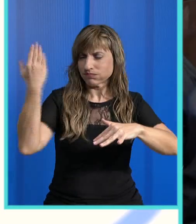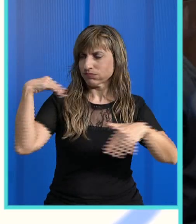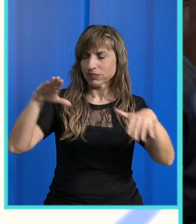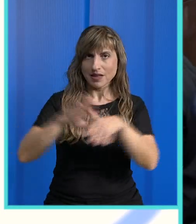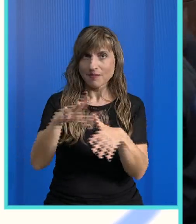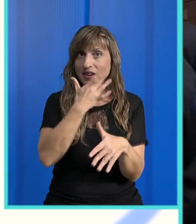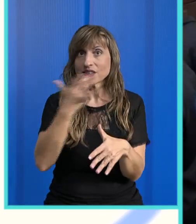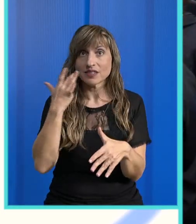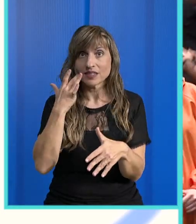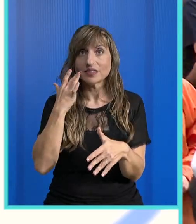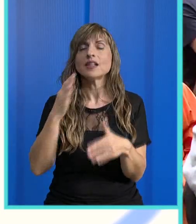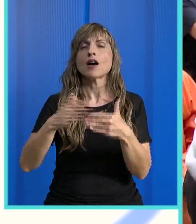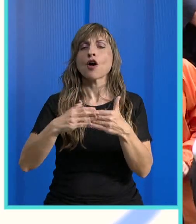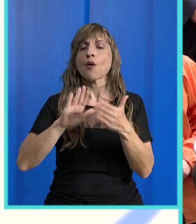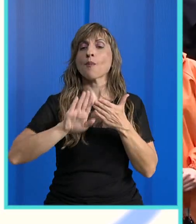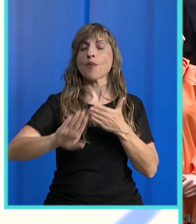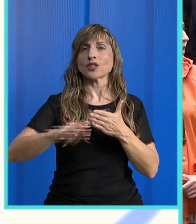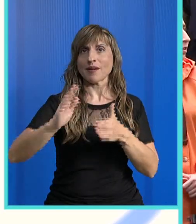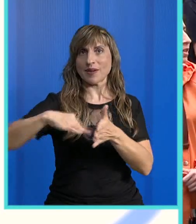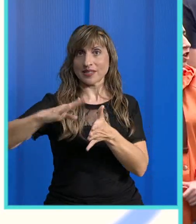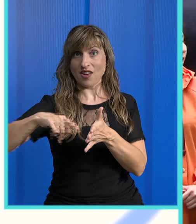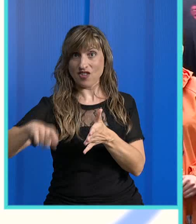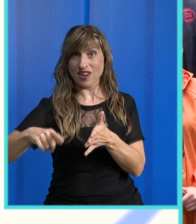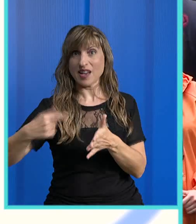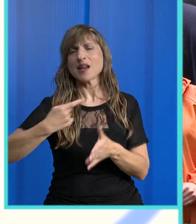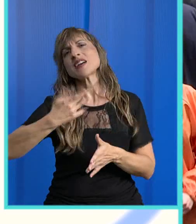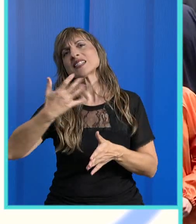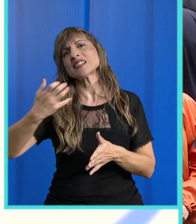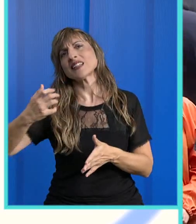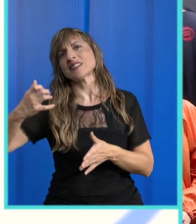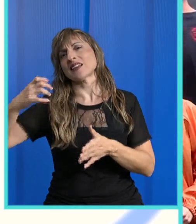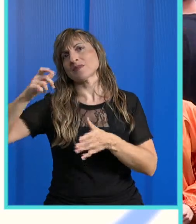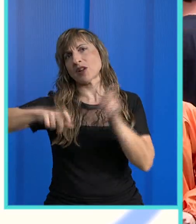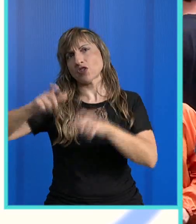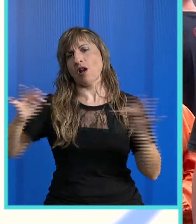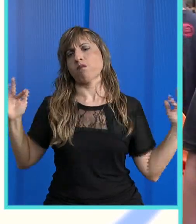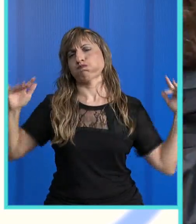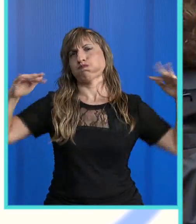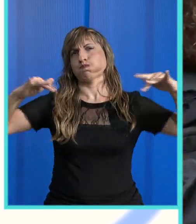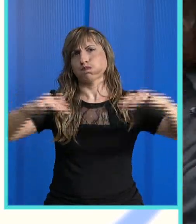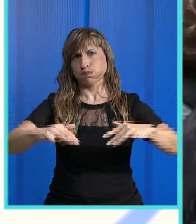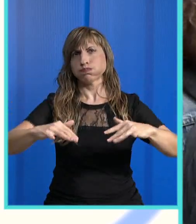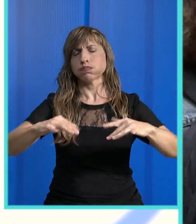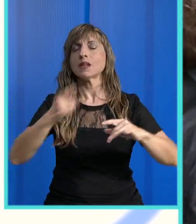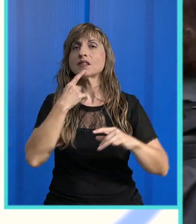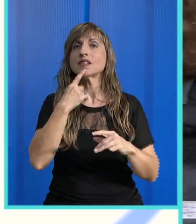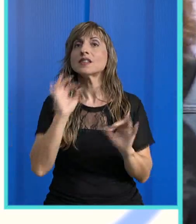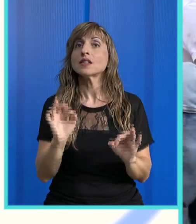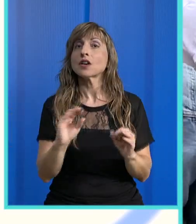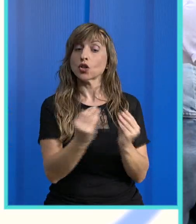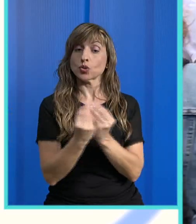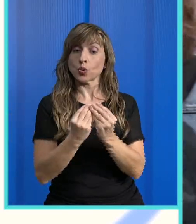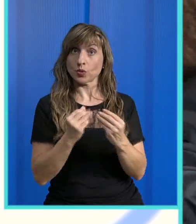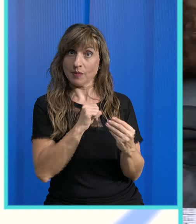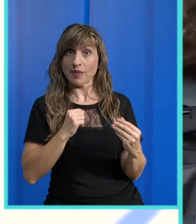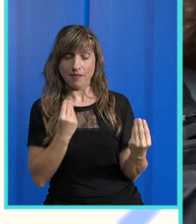a les portes de la seu del partit de Barcelona que ha plegat mig miler de persones. Des de l'entitat asseguren que en privat Junts els havia assegurat